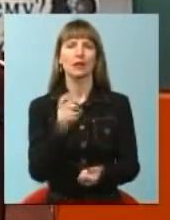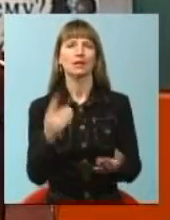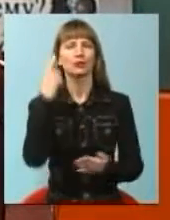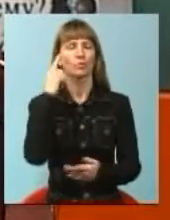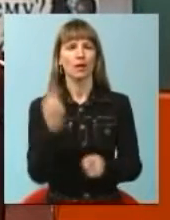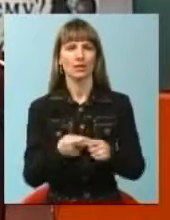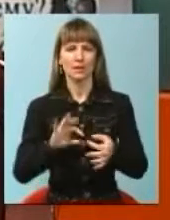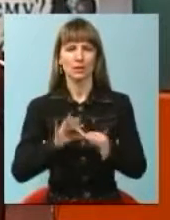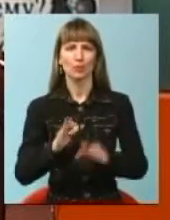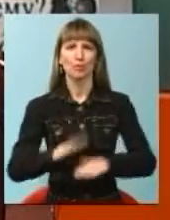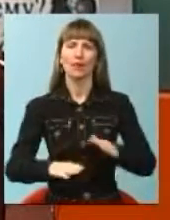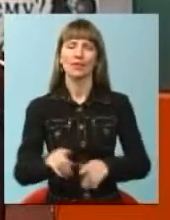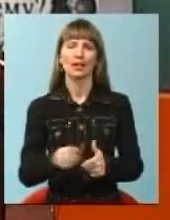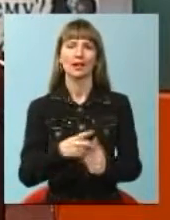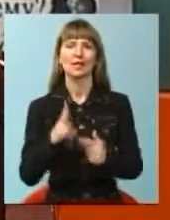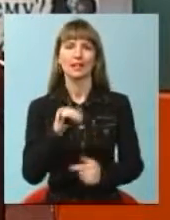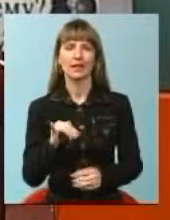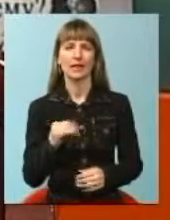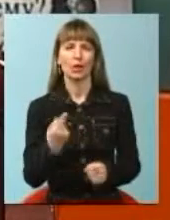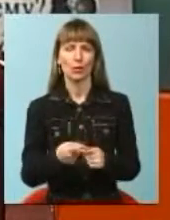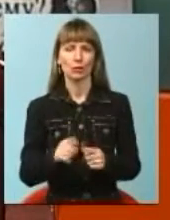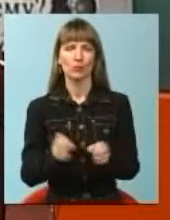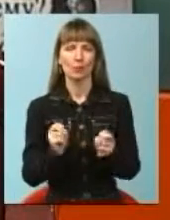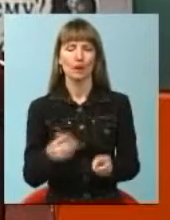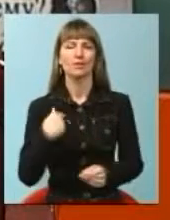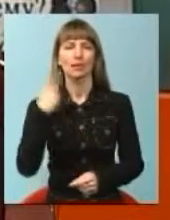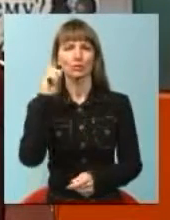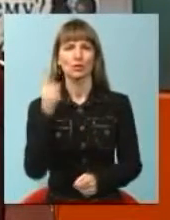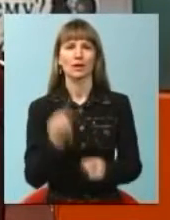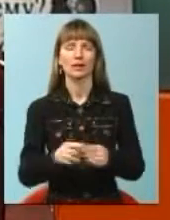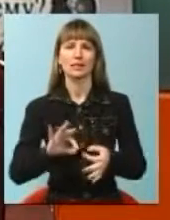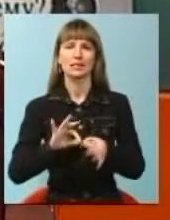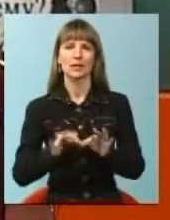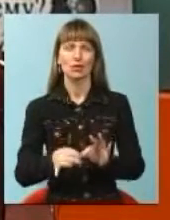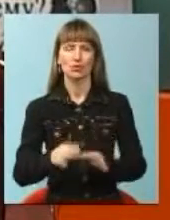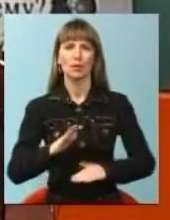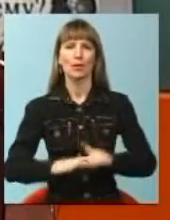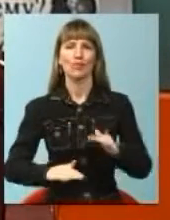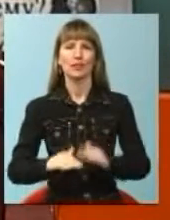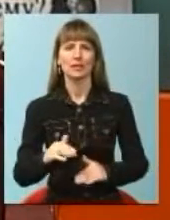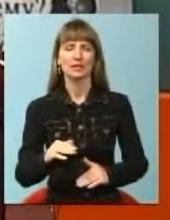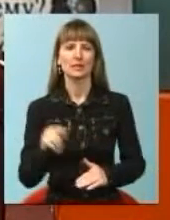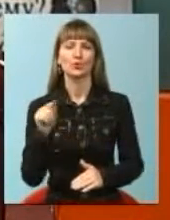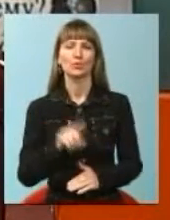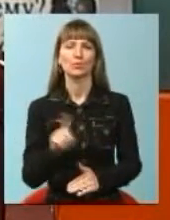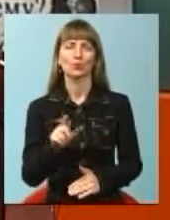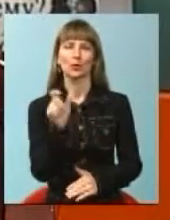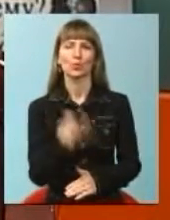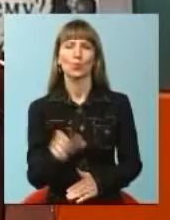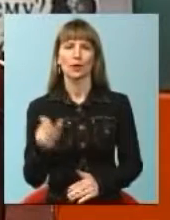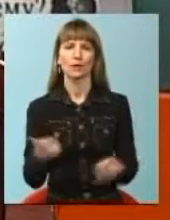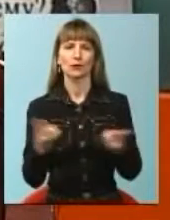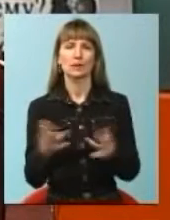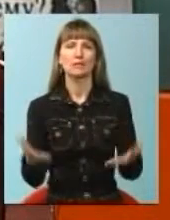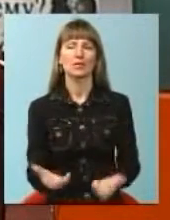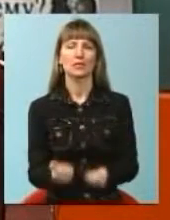складна професія чи ні? Вона дуже екстремальна? Я гадаю, що це дуже складна та екстремальна професія, тому що людей потрібно